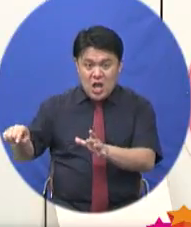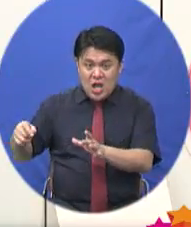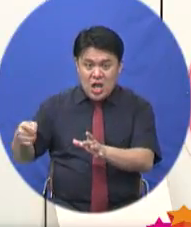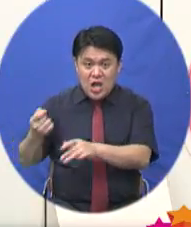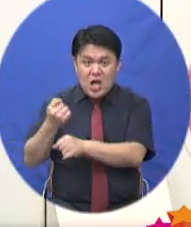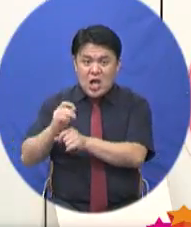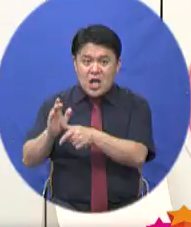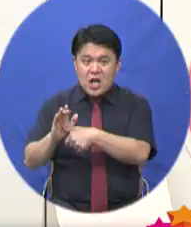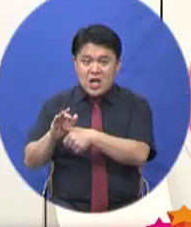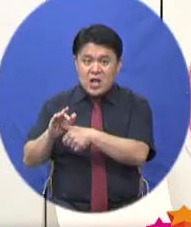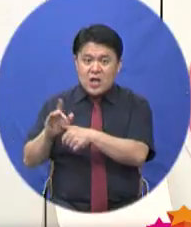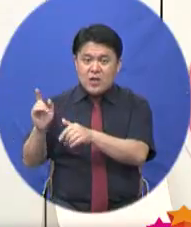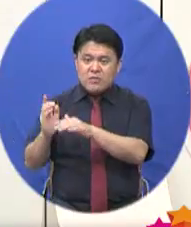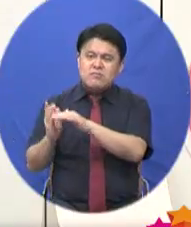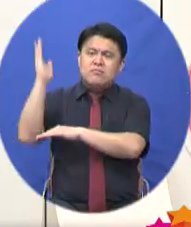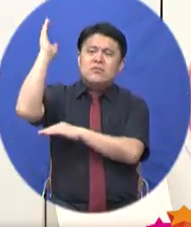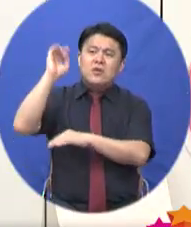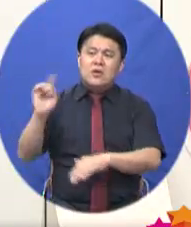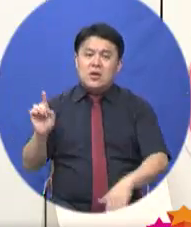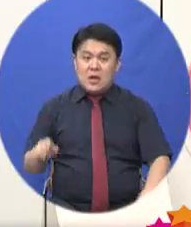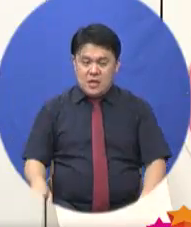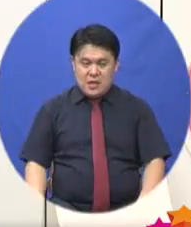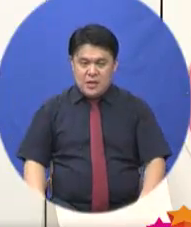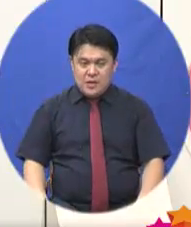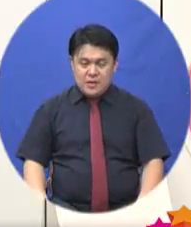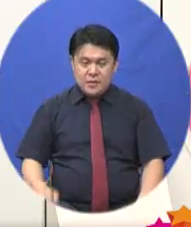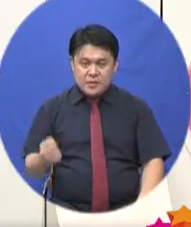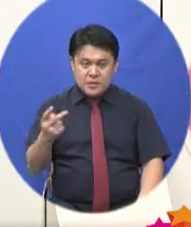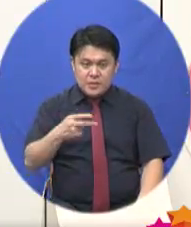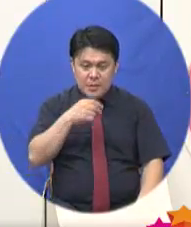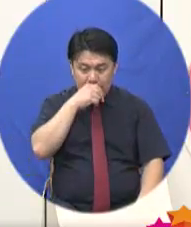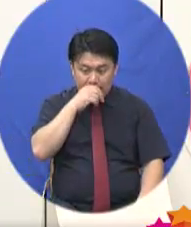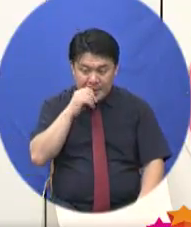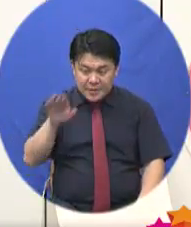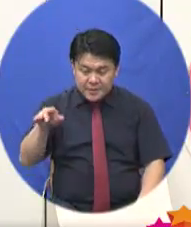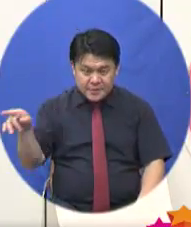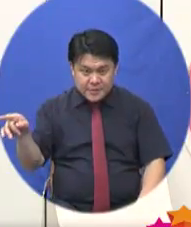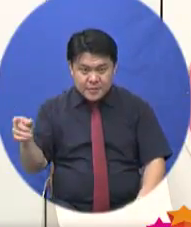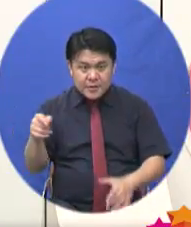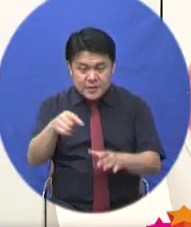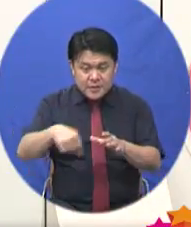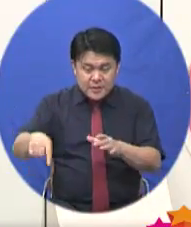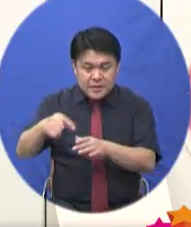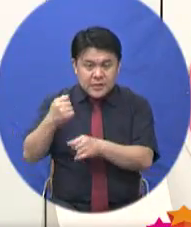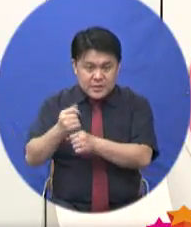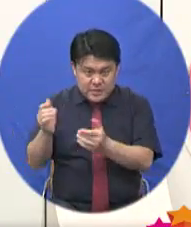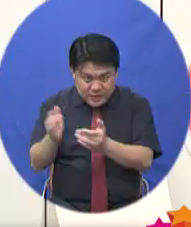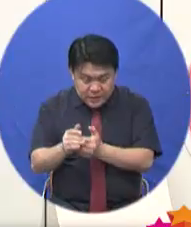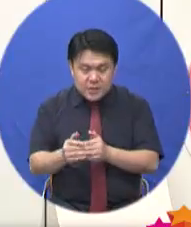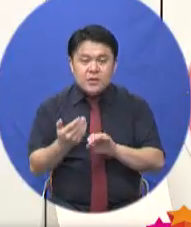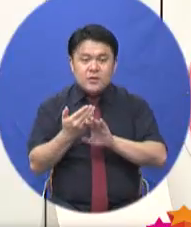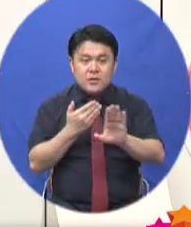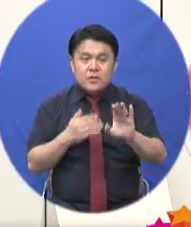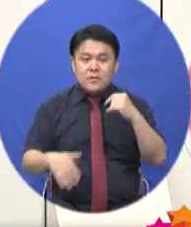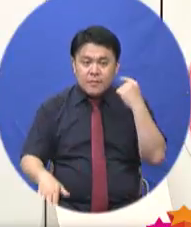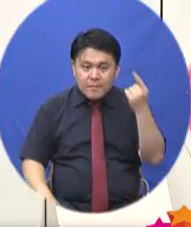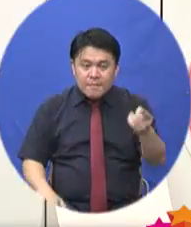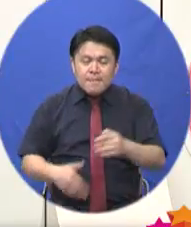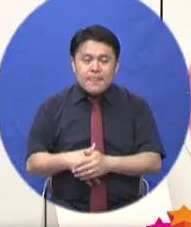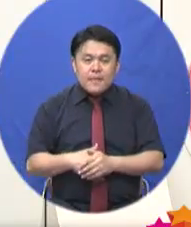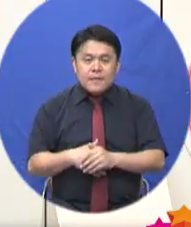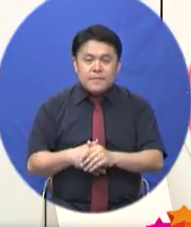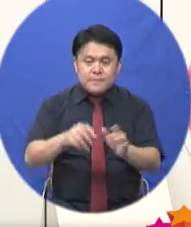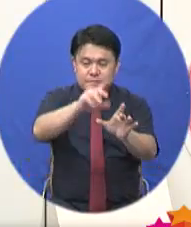때 넘어버려요. 아. 그리고 만약에 그 원판은 깎았다 치더라도 그 다음에 갖다